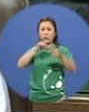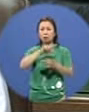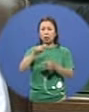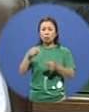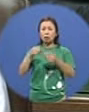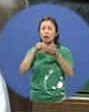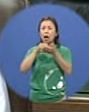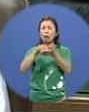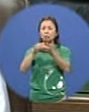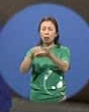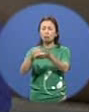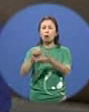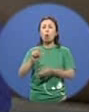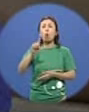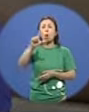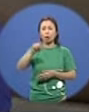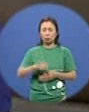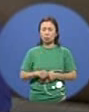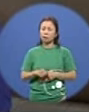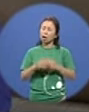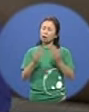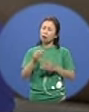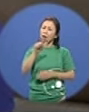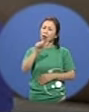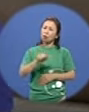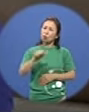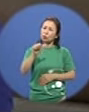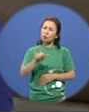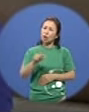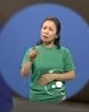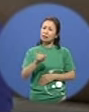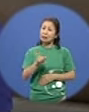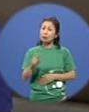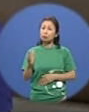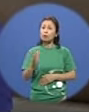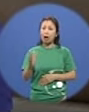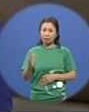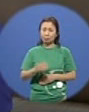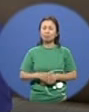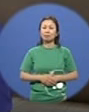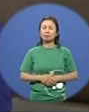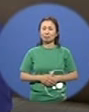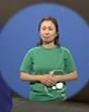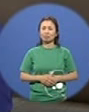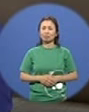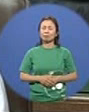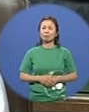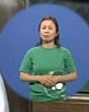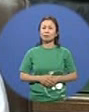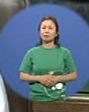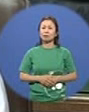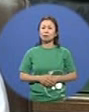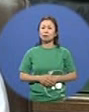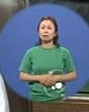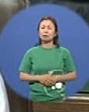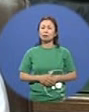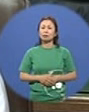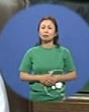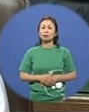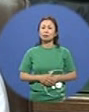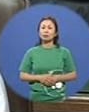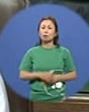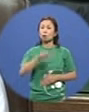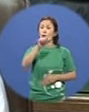学生も随分多くてこれがま5000人ぐらいいるんですねえはいそれでその5000人ぐらい